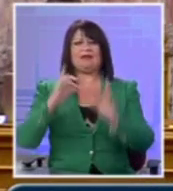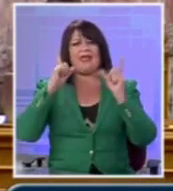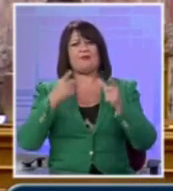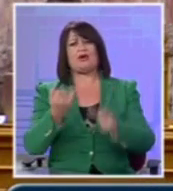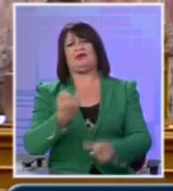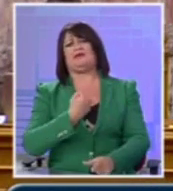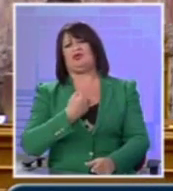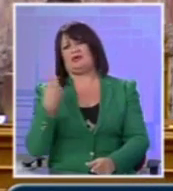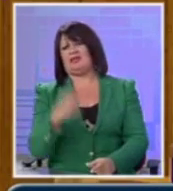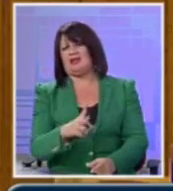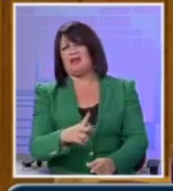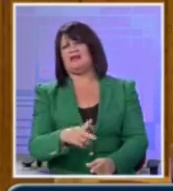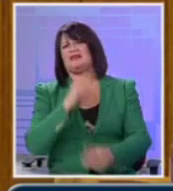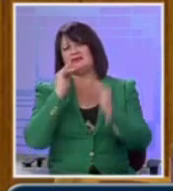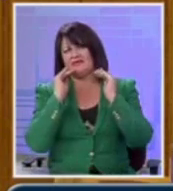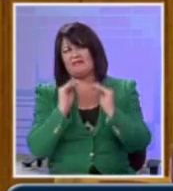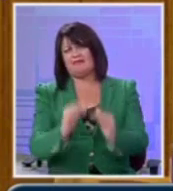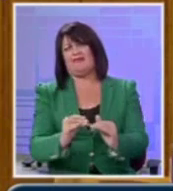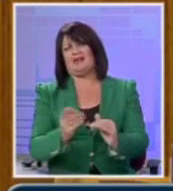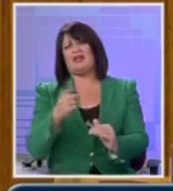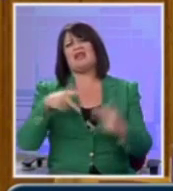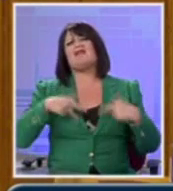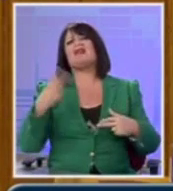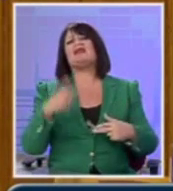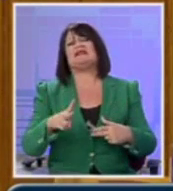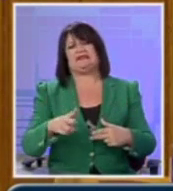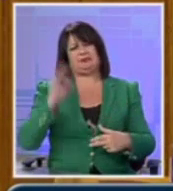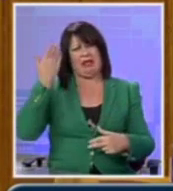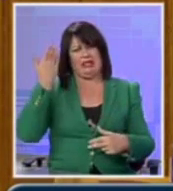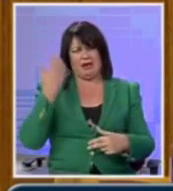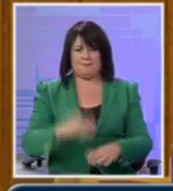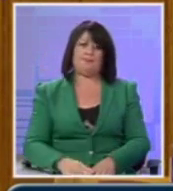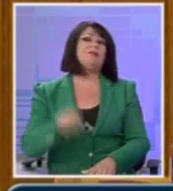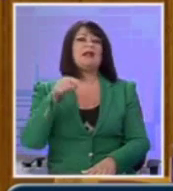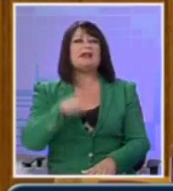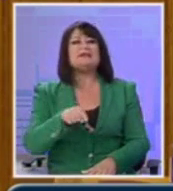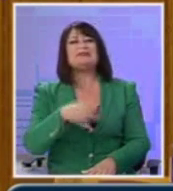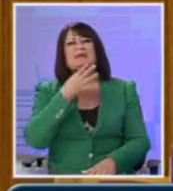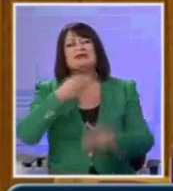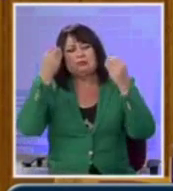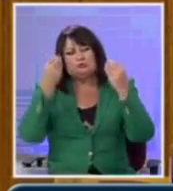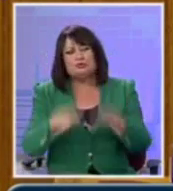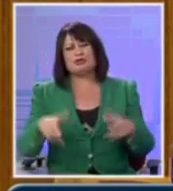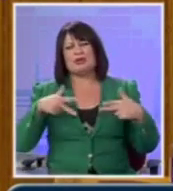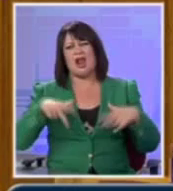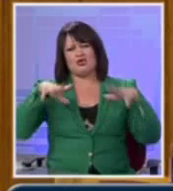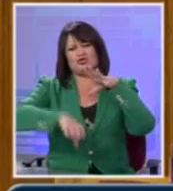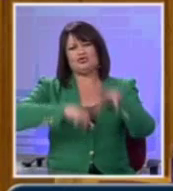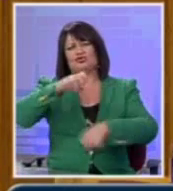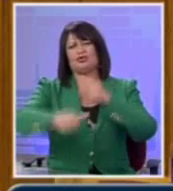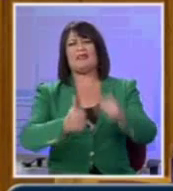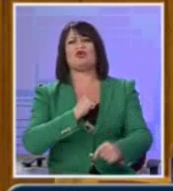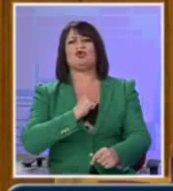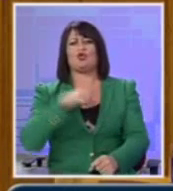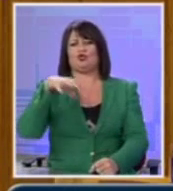ταυτότητά της, των συνοδοιπόρων και των κυβερνήσεών της. Οικοδομήσατε ένα άρρωστο, κρατικοδίαιτο ιδιωτικό